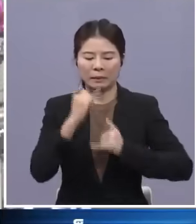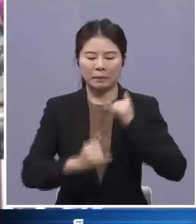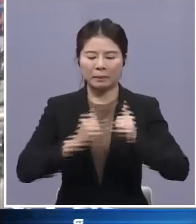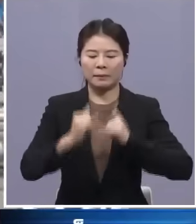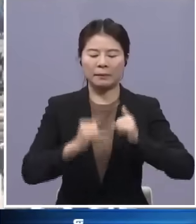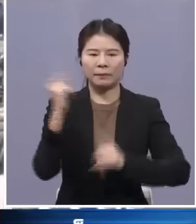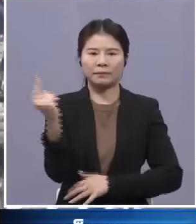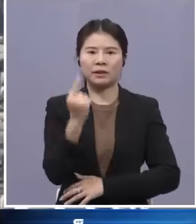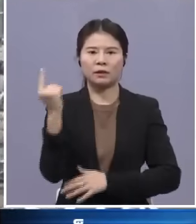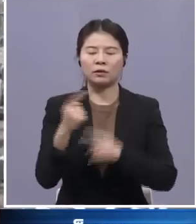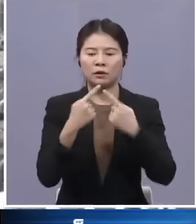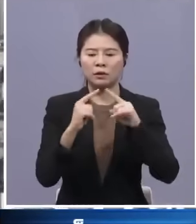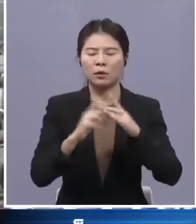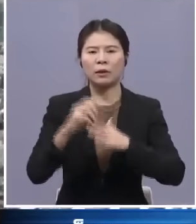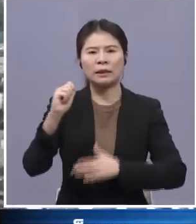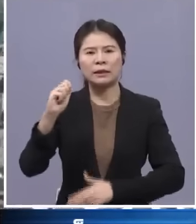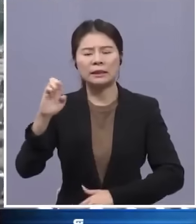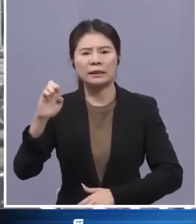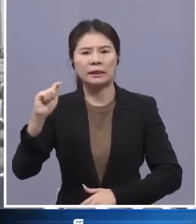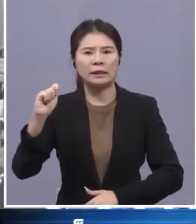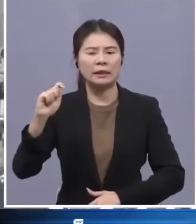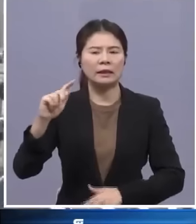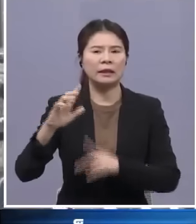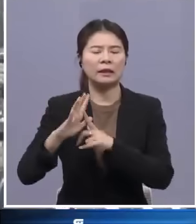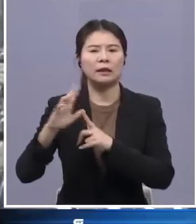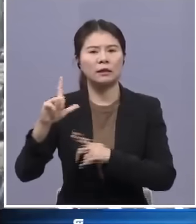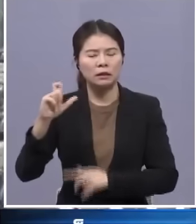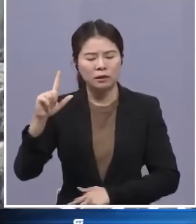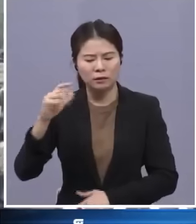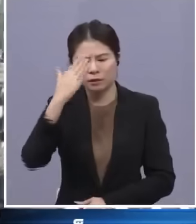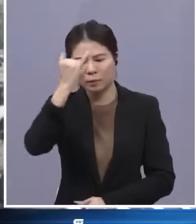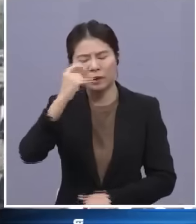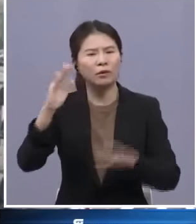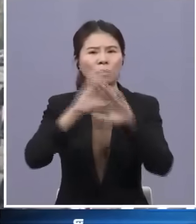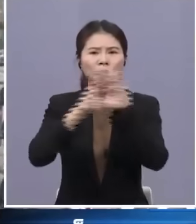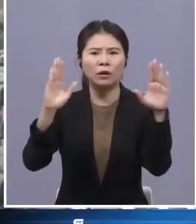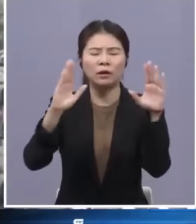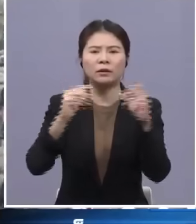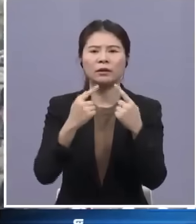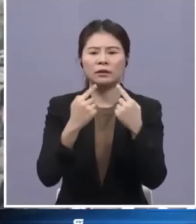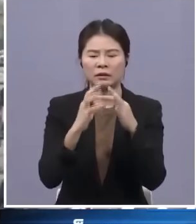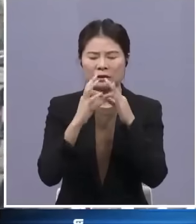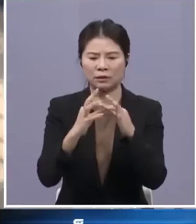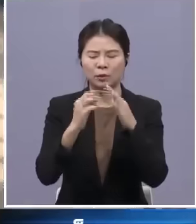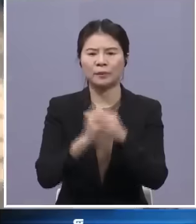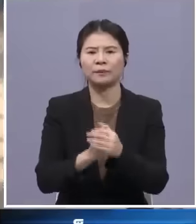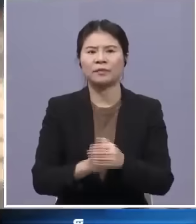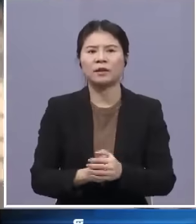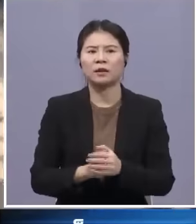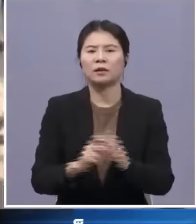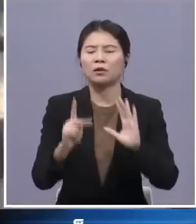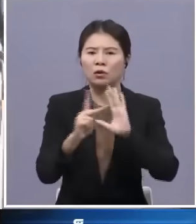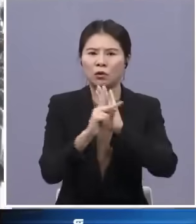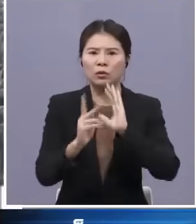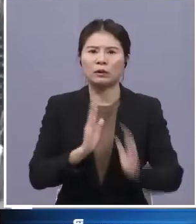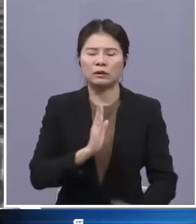ประเทศที่เขาเคยทำเนี่ยทำไมเขายกเลิกซะล่ะ ใช่แล้วอันนี้ยังไม่นับรวมในถึงหลักอธิปไตยของประชาชาติอีกด้วยนะครับว่าเ